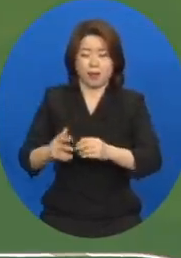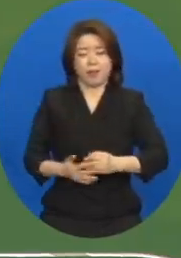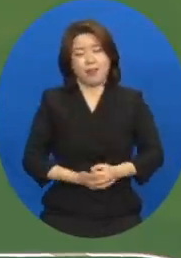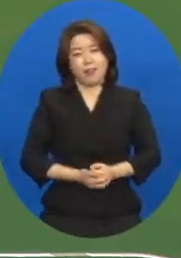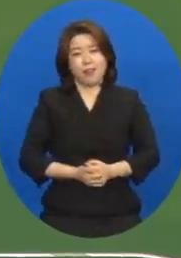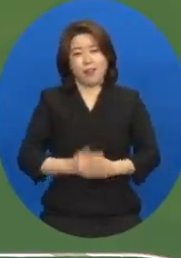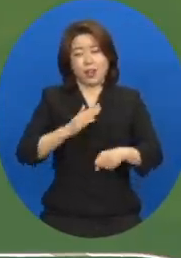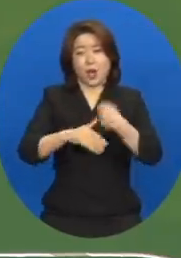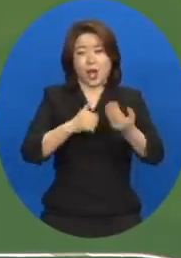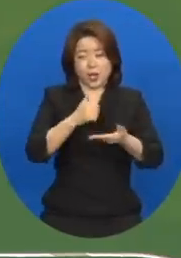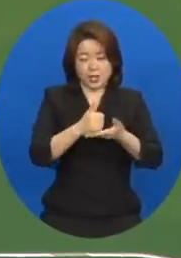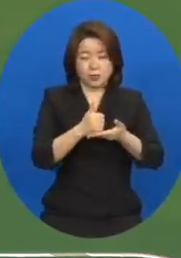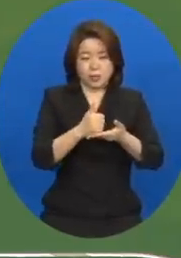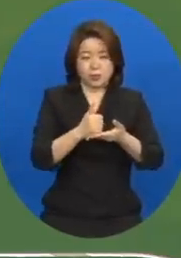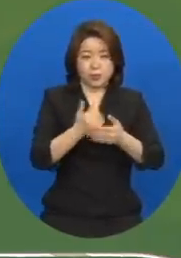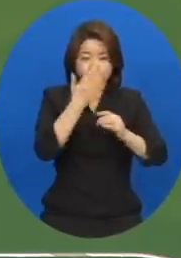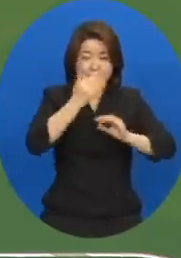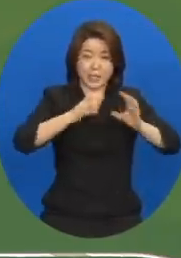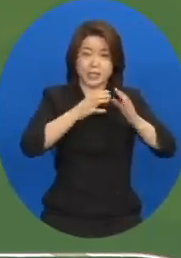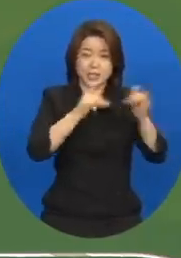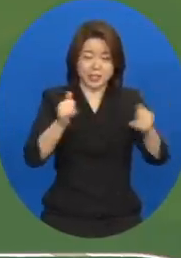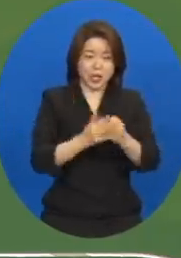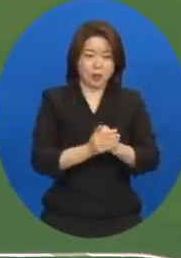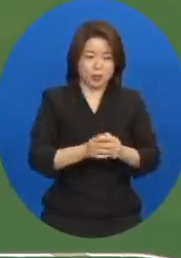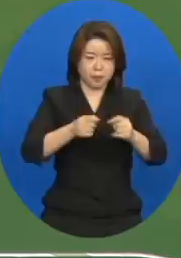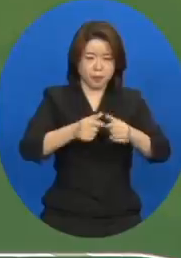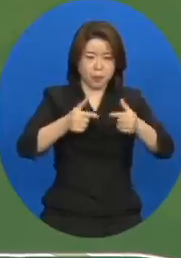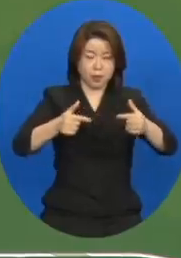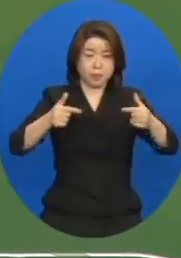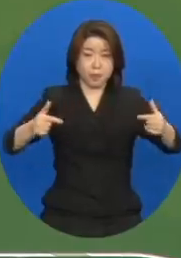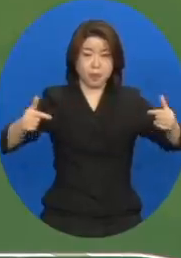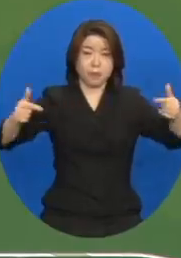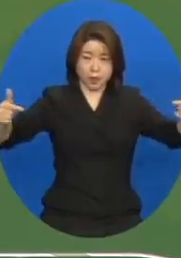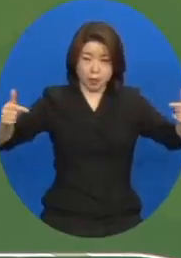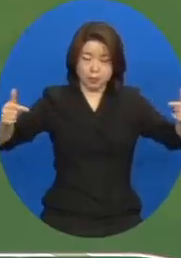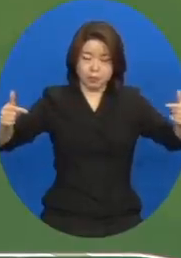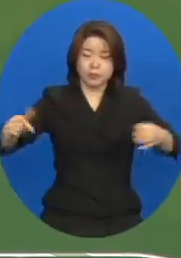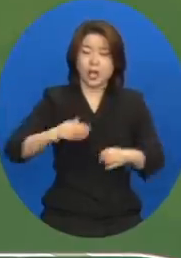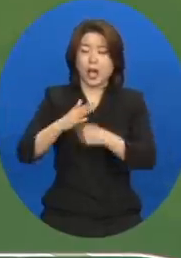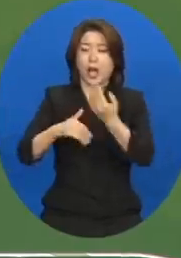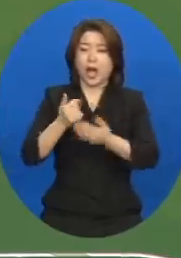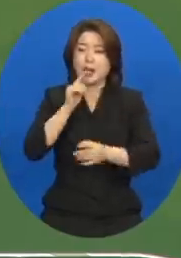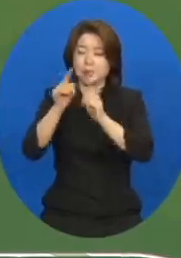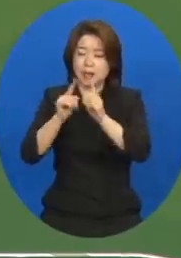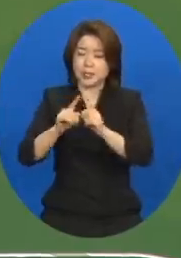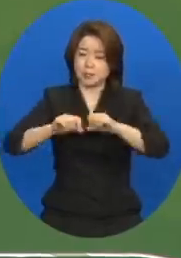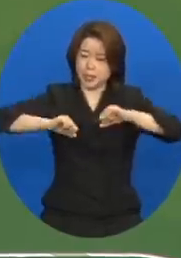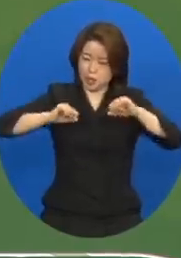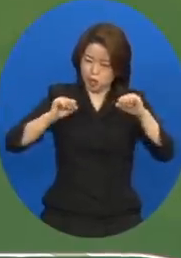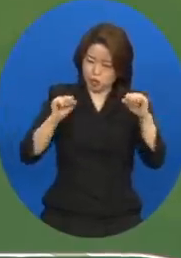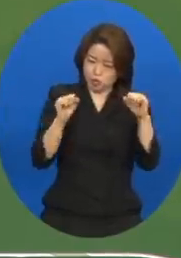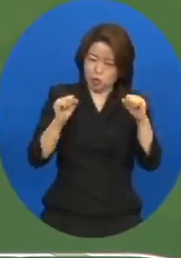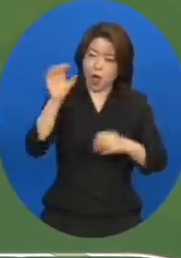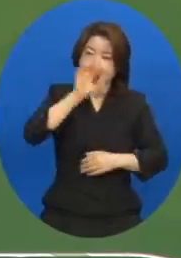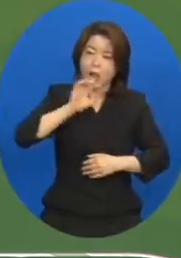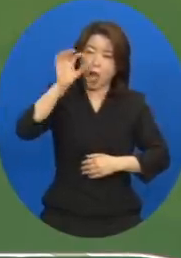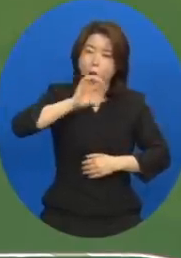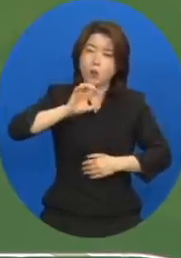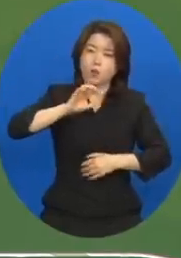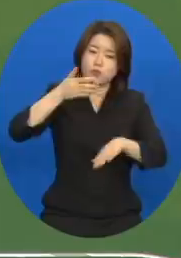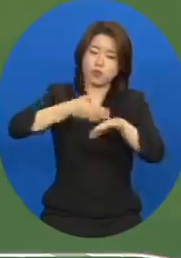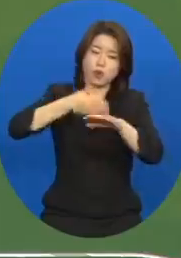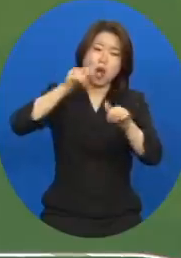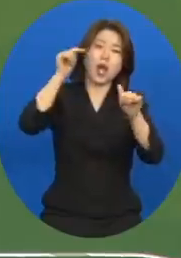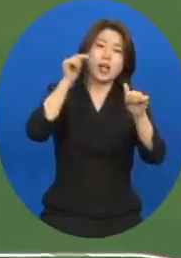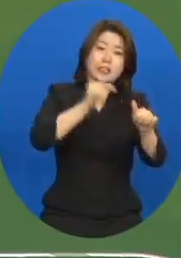이스라엘 백성들을 점점 하나님의 말씀대로 순종하는 훈련을 시키셨다는 사실을 여러분이 알 수